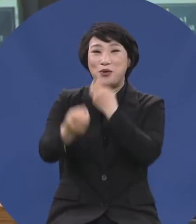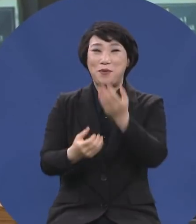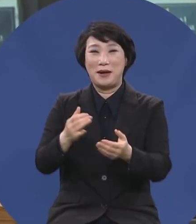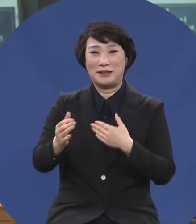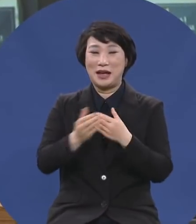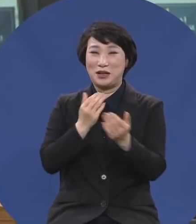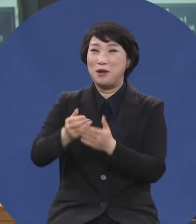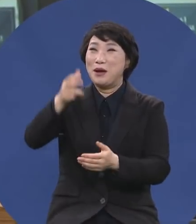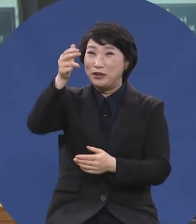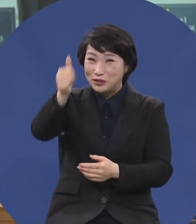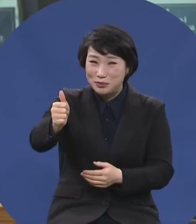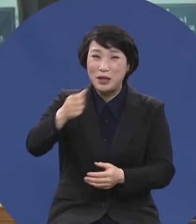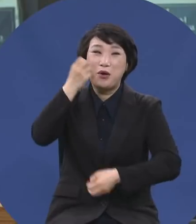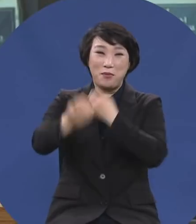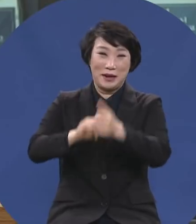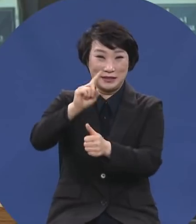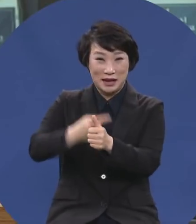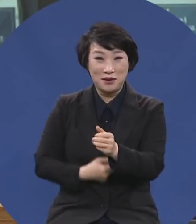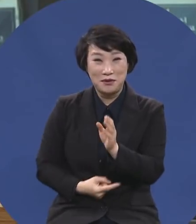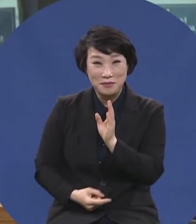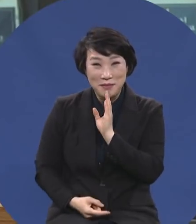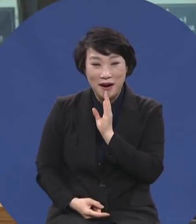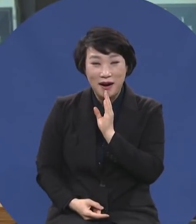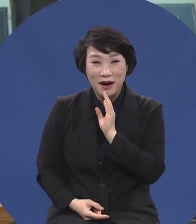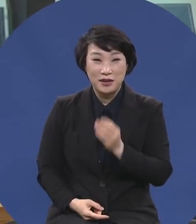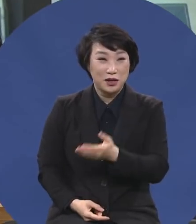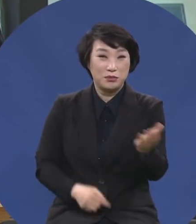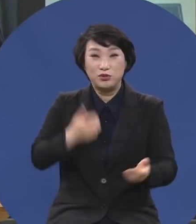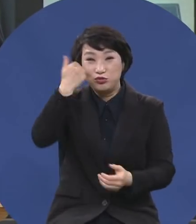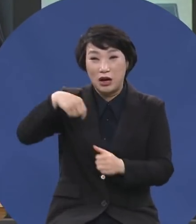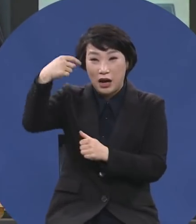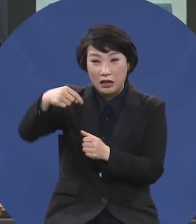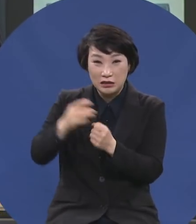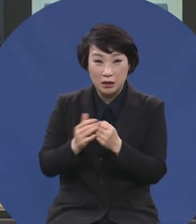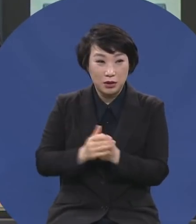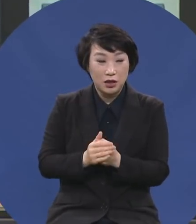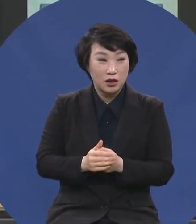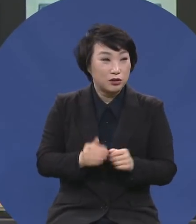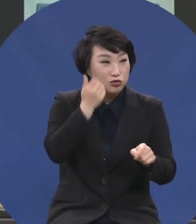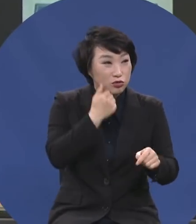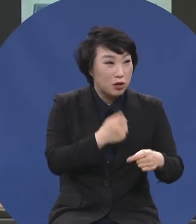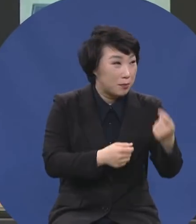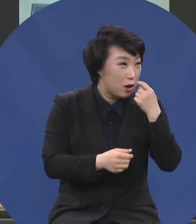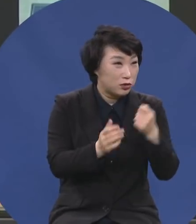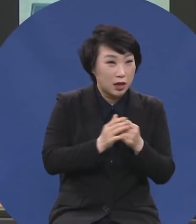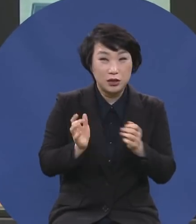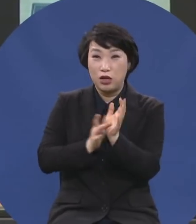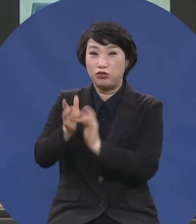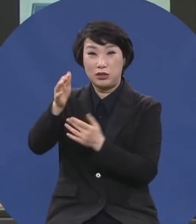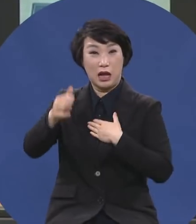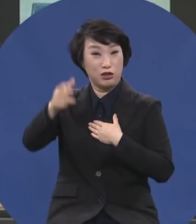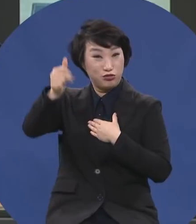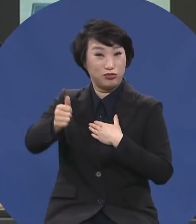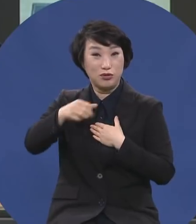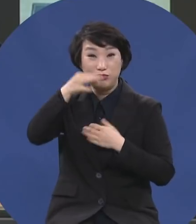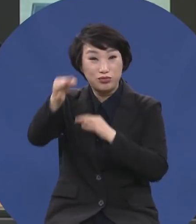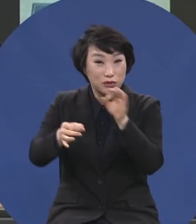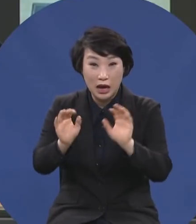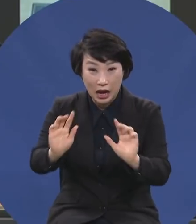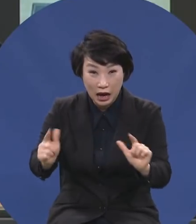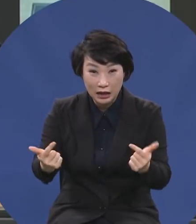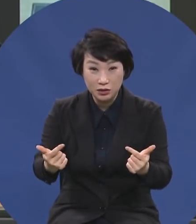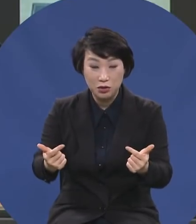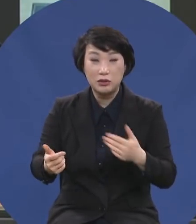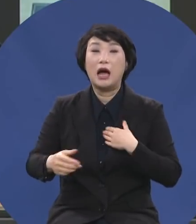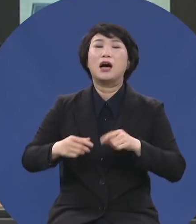경험의 주님이십니다. 누가 가르쳐서 저 사람한테 배워서 예수는 나의 주가 아니라 자기